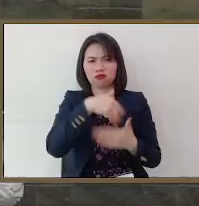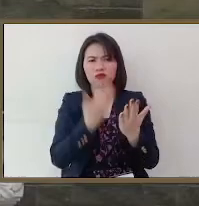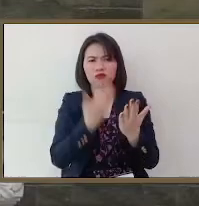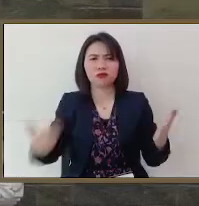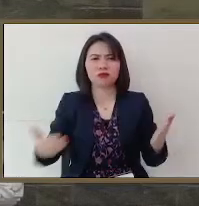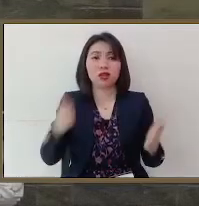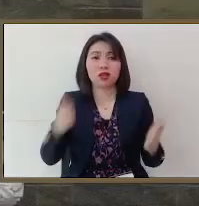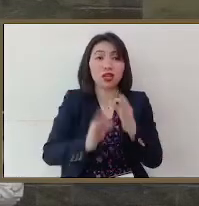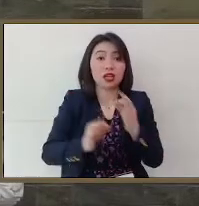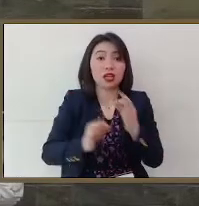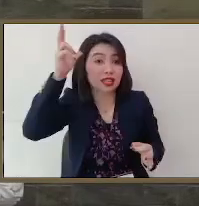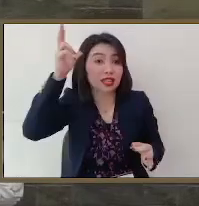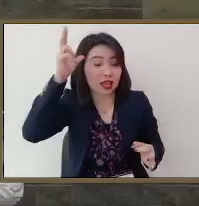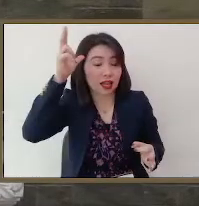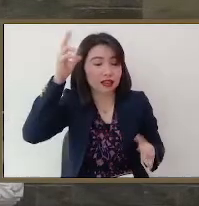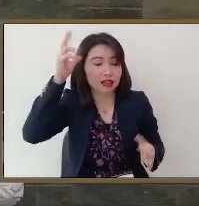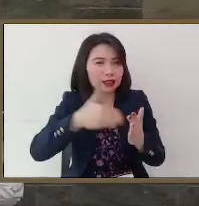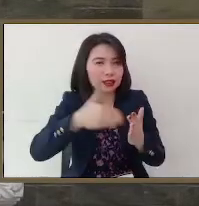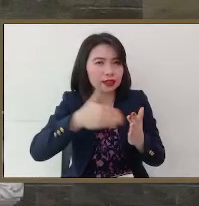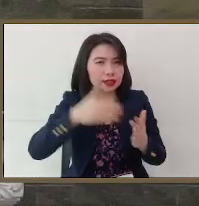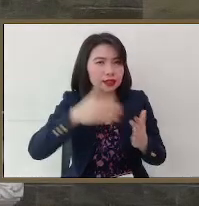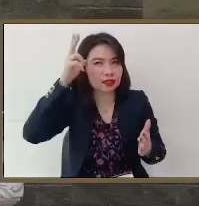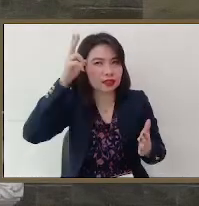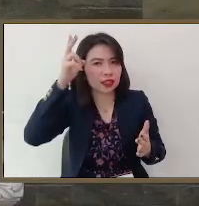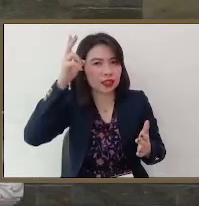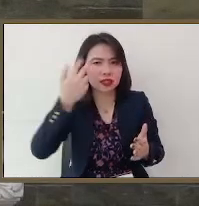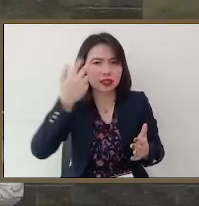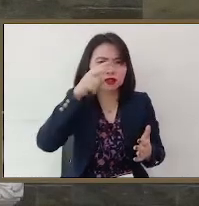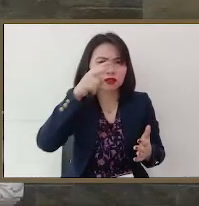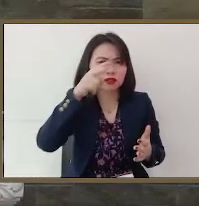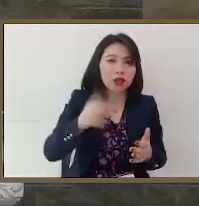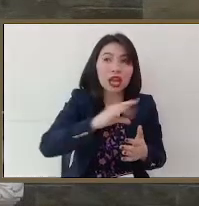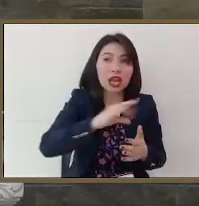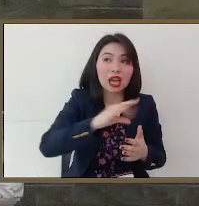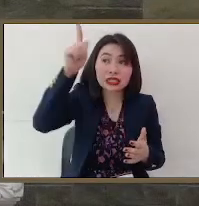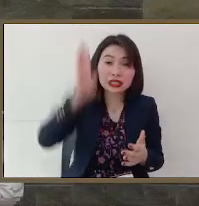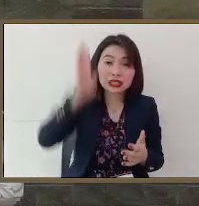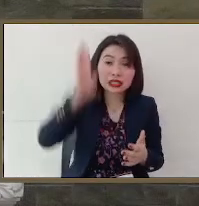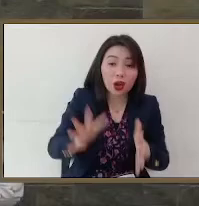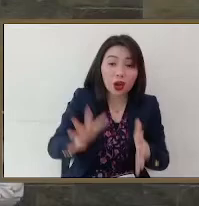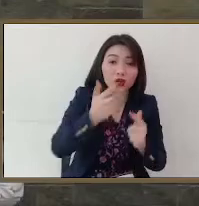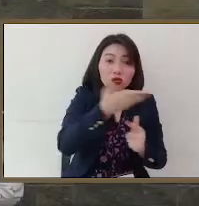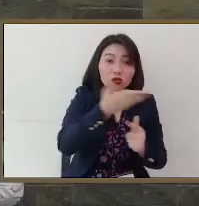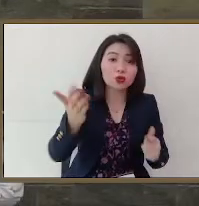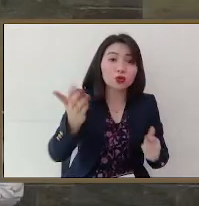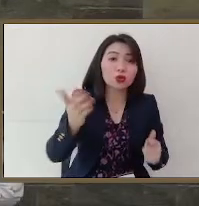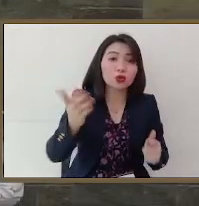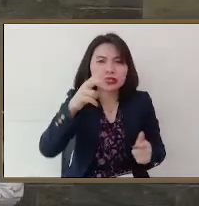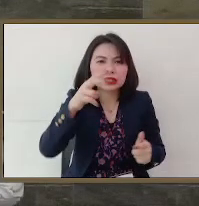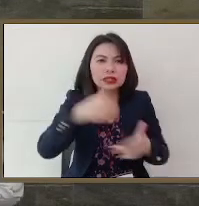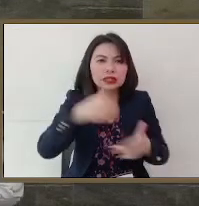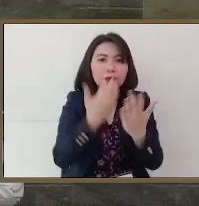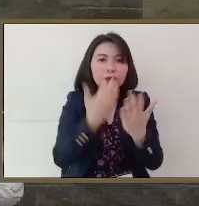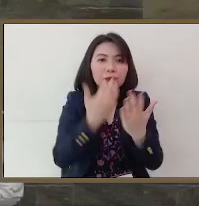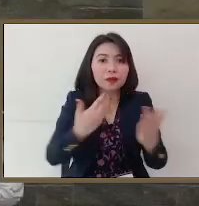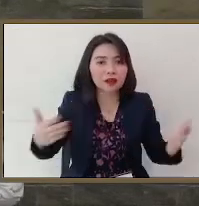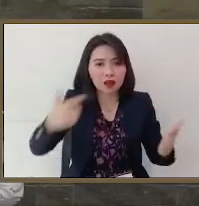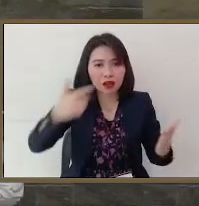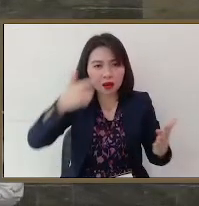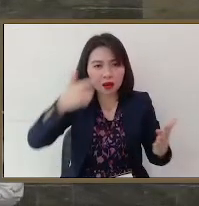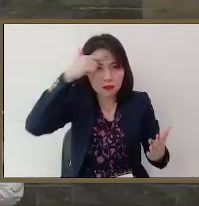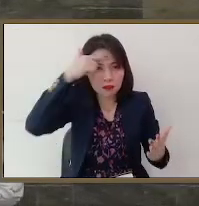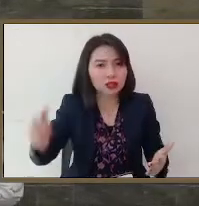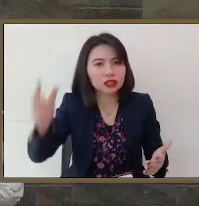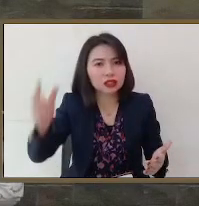Satan sees you something, when God wanted you to see something, it is because Satan wants you to